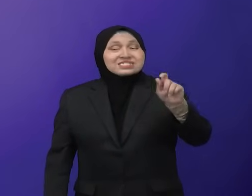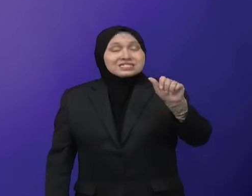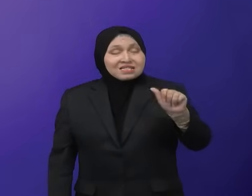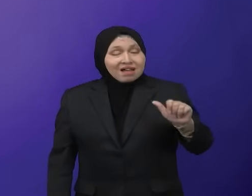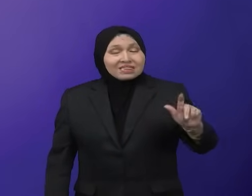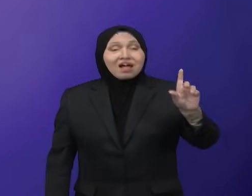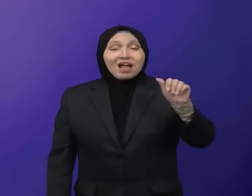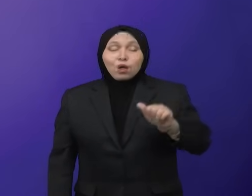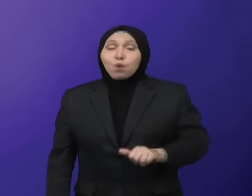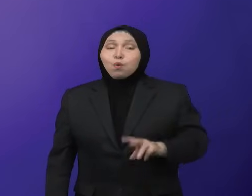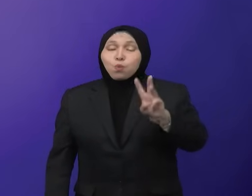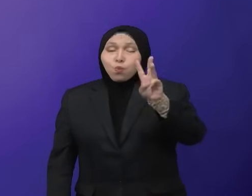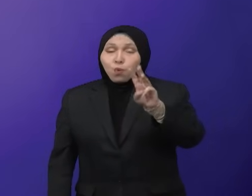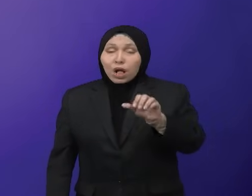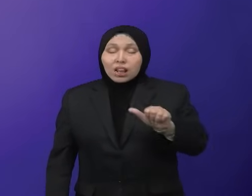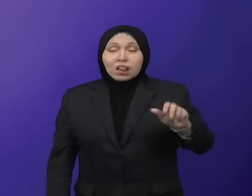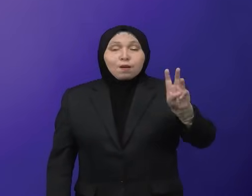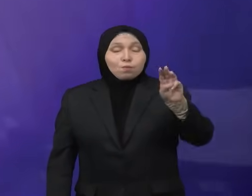mustad'afi. Cuba sebut.